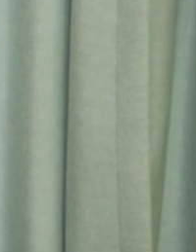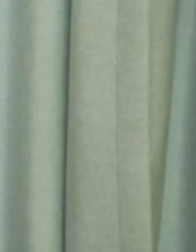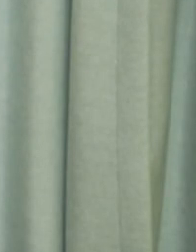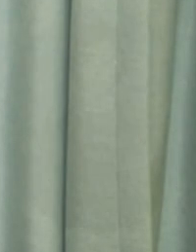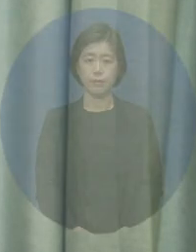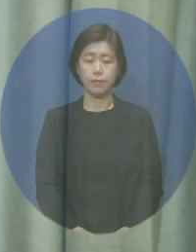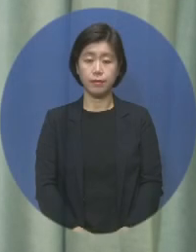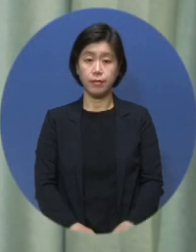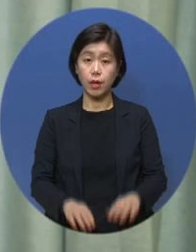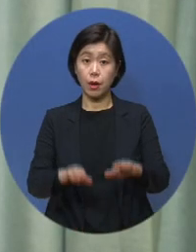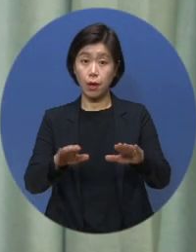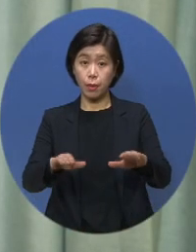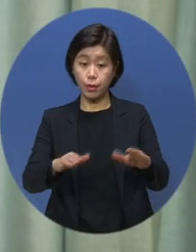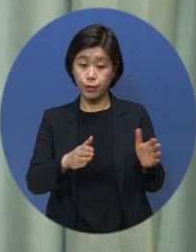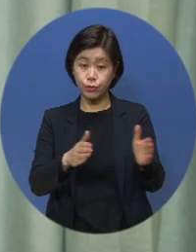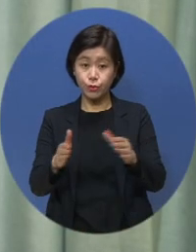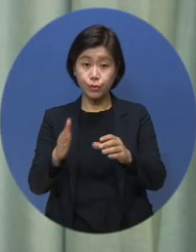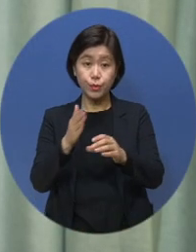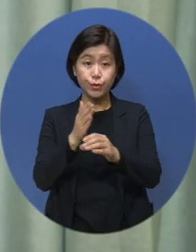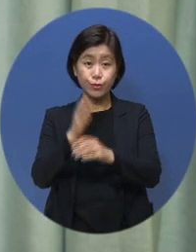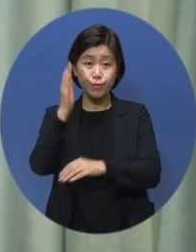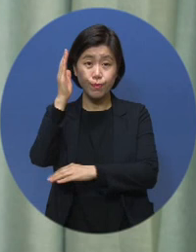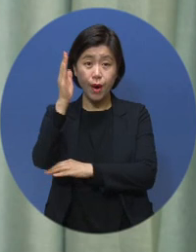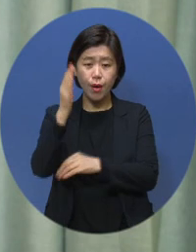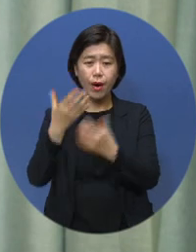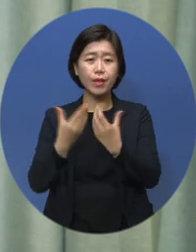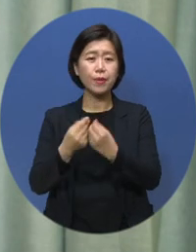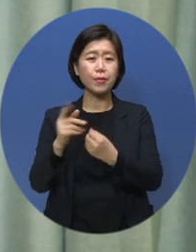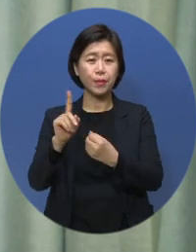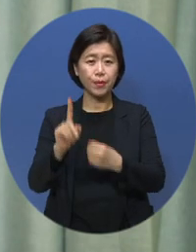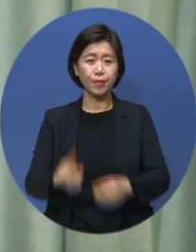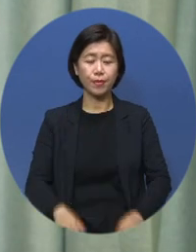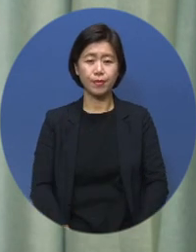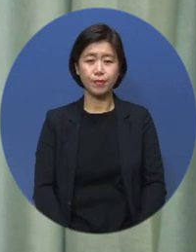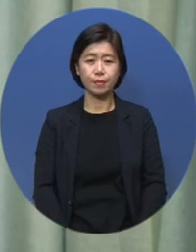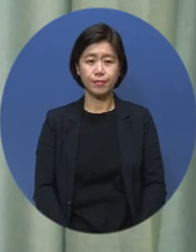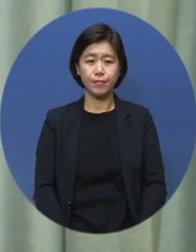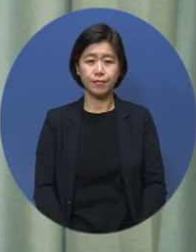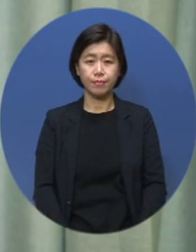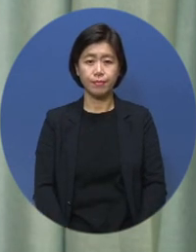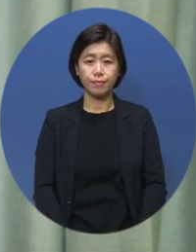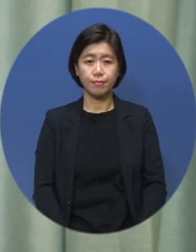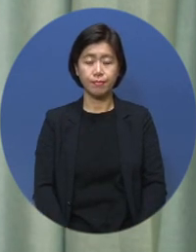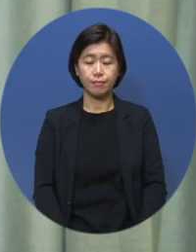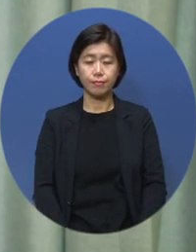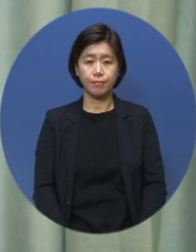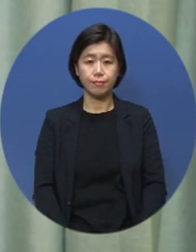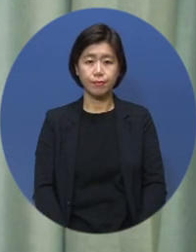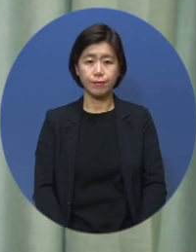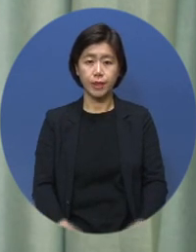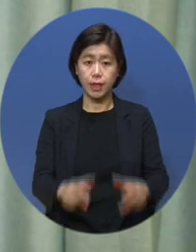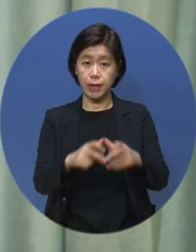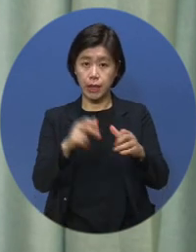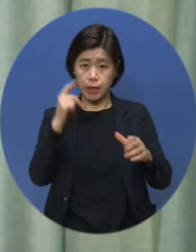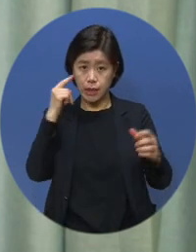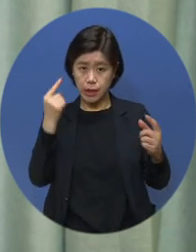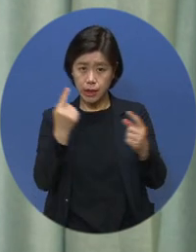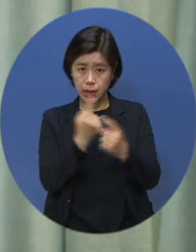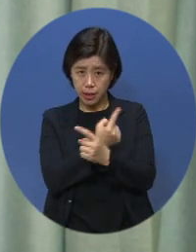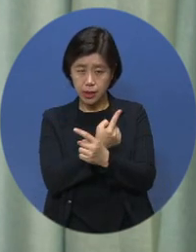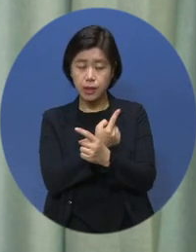이번에 준비 하신 강 의 에 어떤 내용으로 준비하세요 거에요 저는 이게 저희 장애인식개선 교육